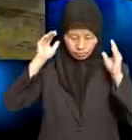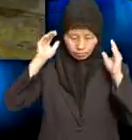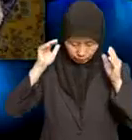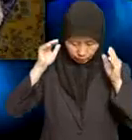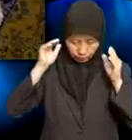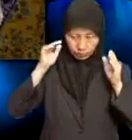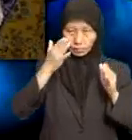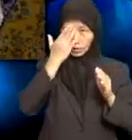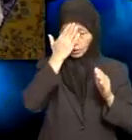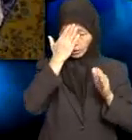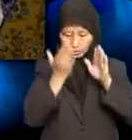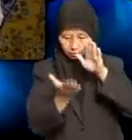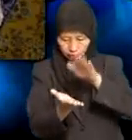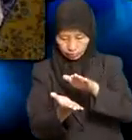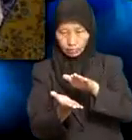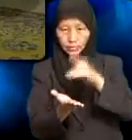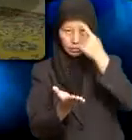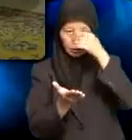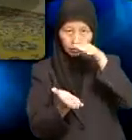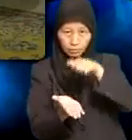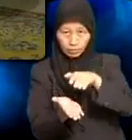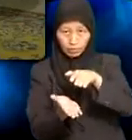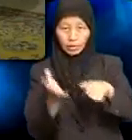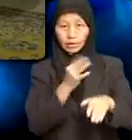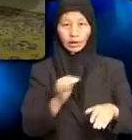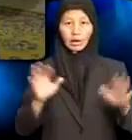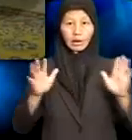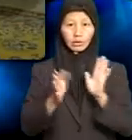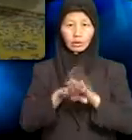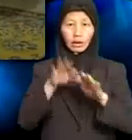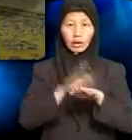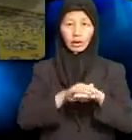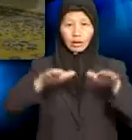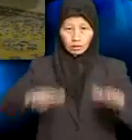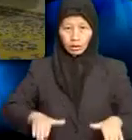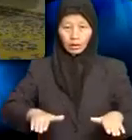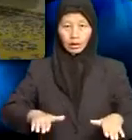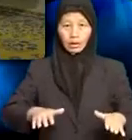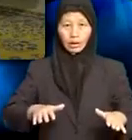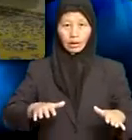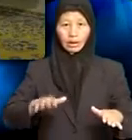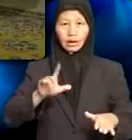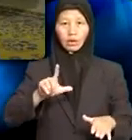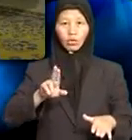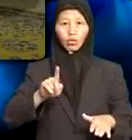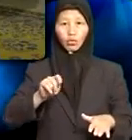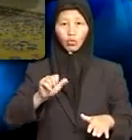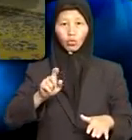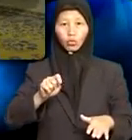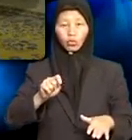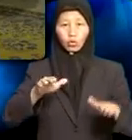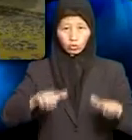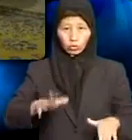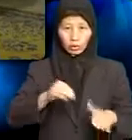dahi bertentangan dengan tempat sujud, sambil kedua-dua tangan diletakkan di atas lutut dan membaca bacaan dalam